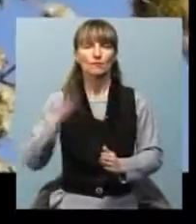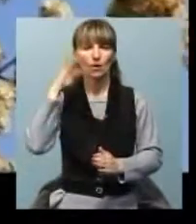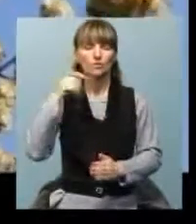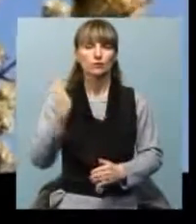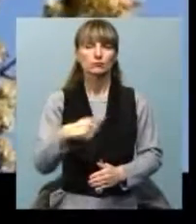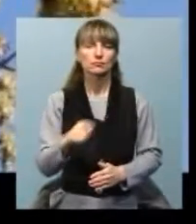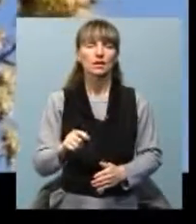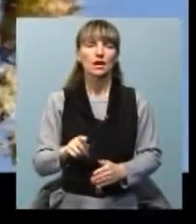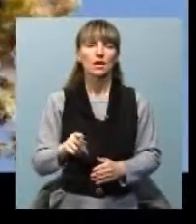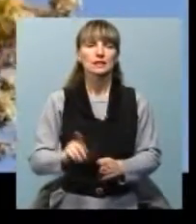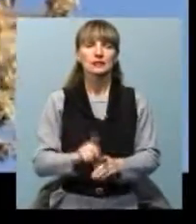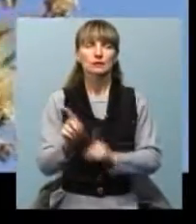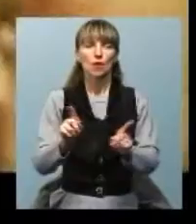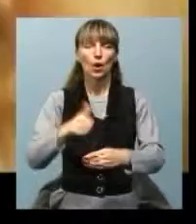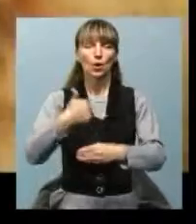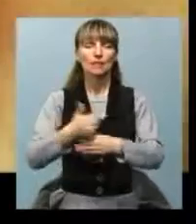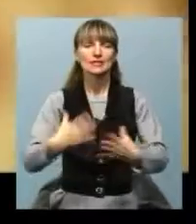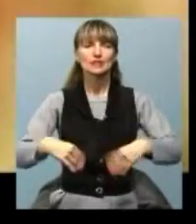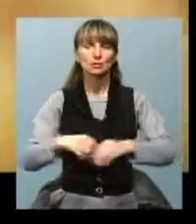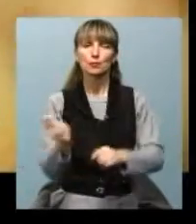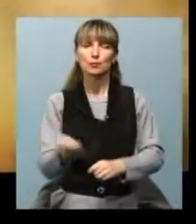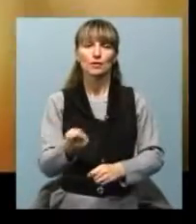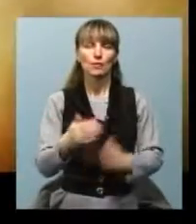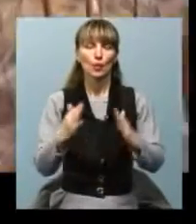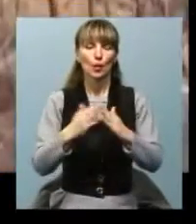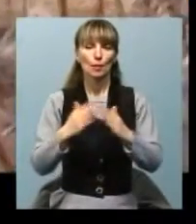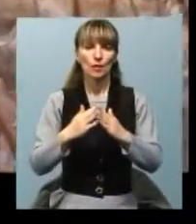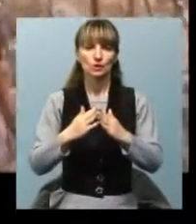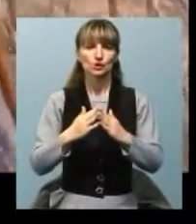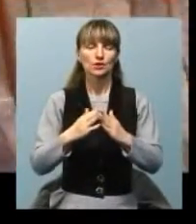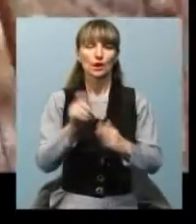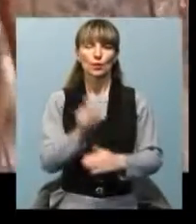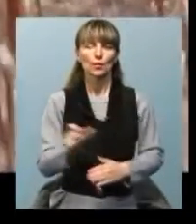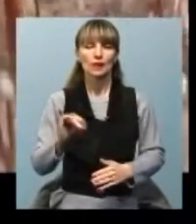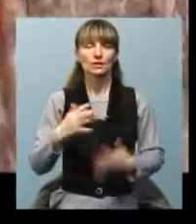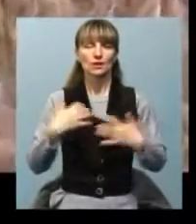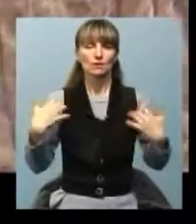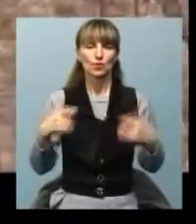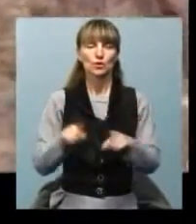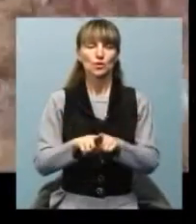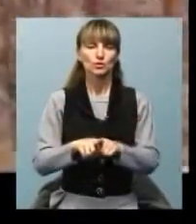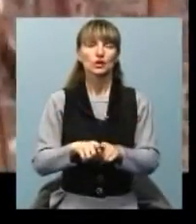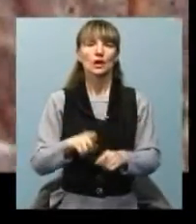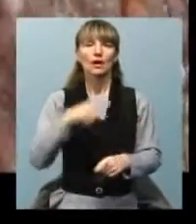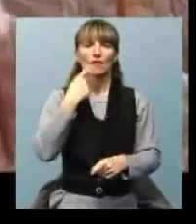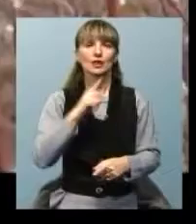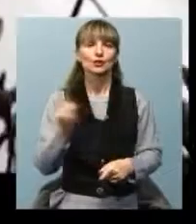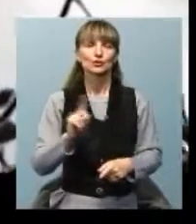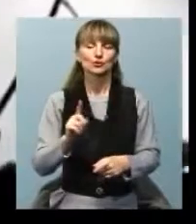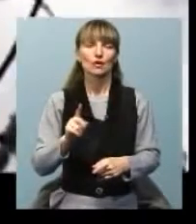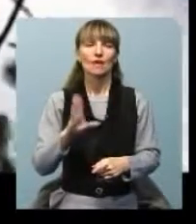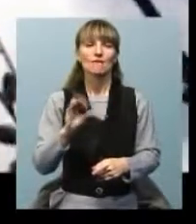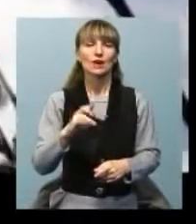верби голова сім'ї злегка бив домочадців і навіть домашніх тварин. Вважається, що освячена верба володіє очисною